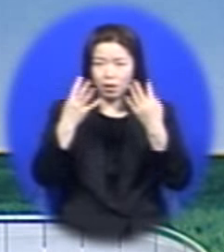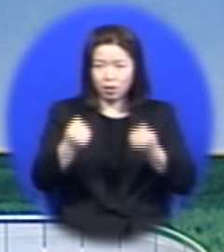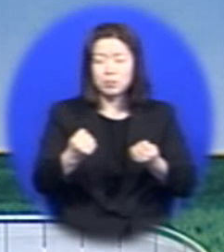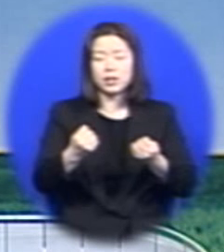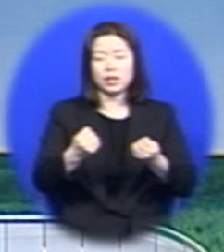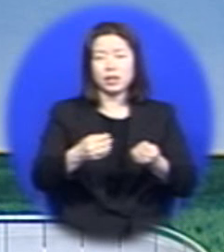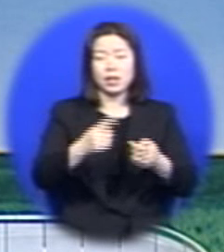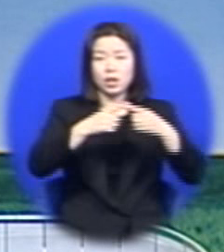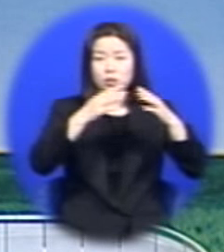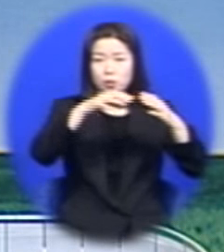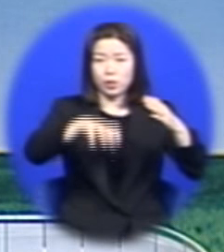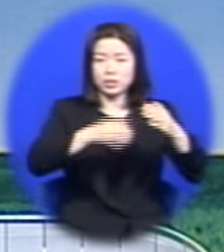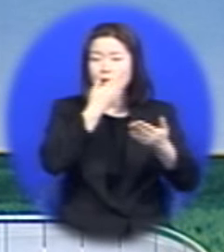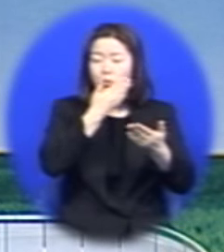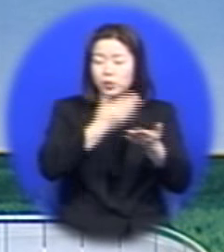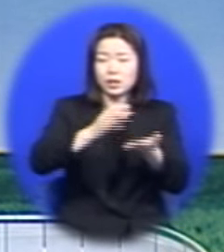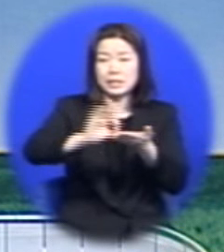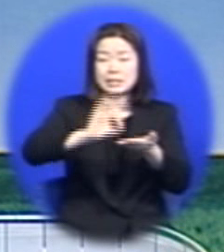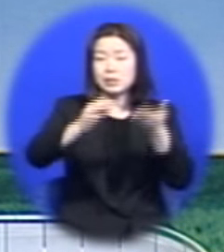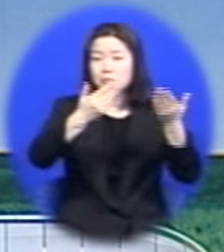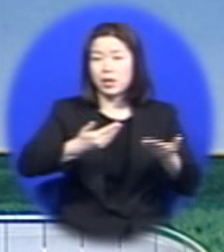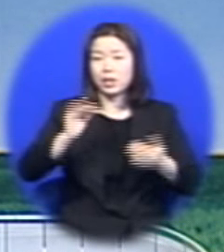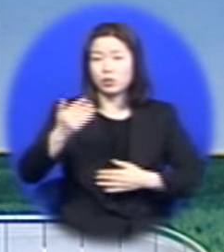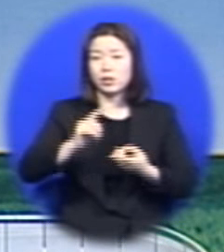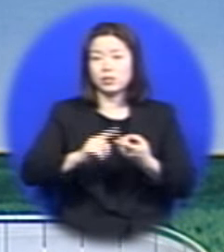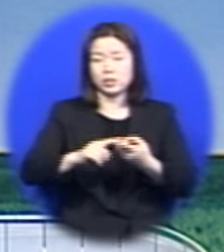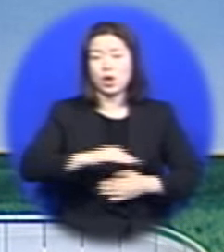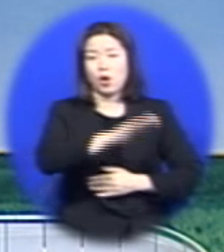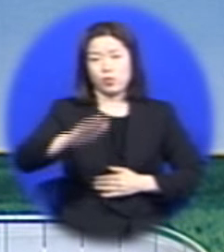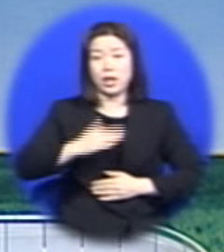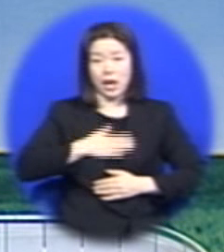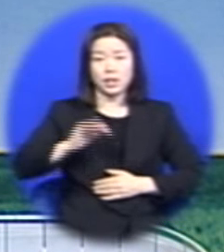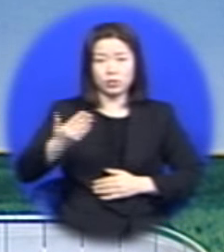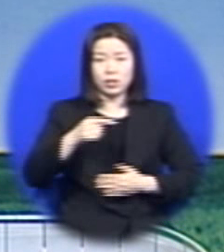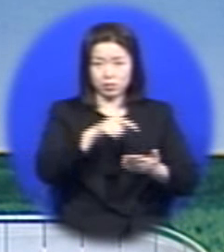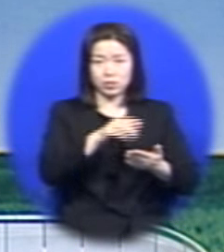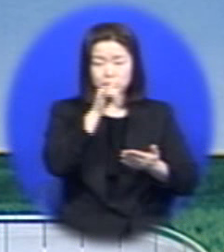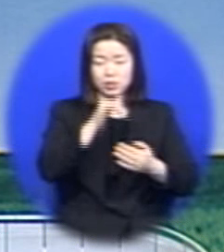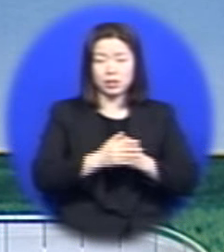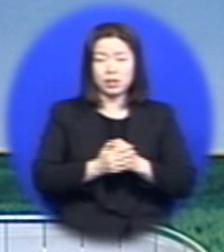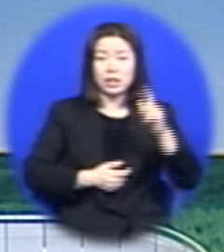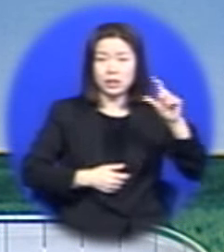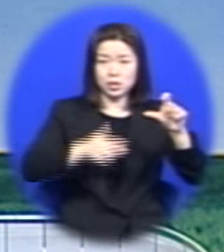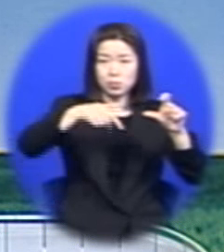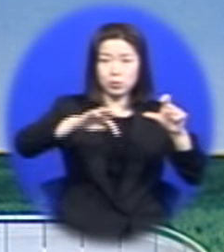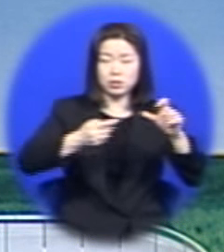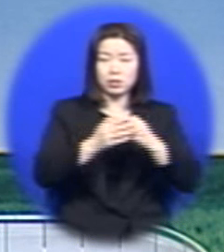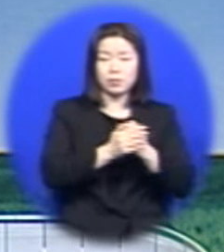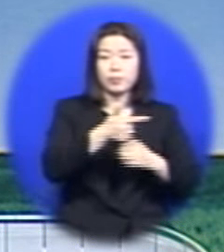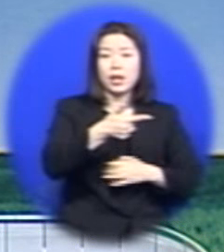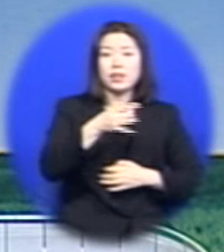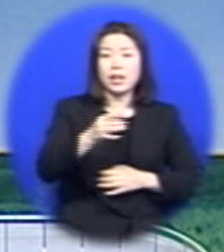교회에서 귀하게 쓰임을 받게 되었는가를 우리가 읽게 되는 거예요. 15절에 보면 네레오라는 사람이